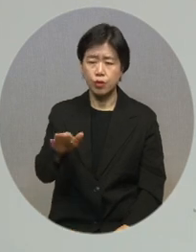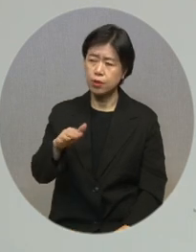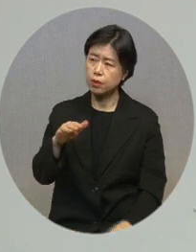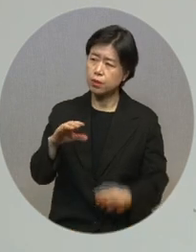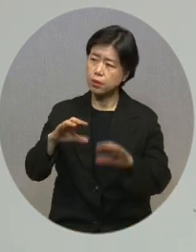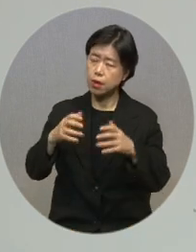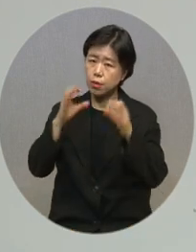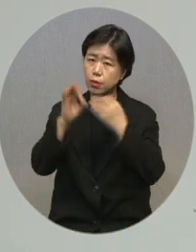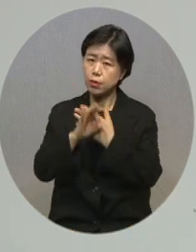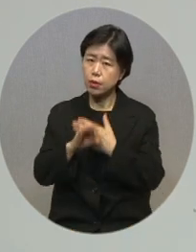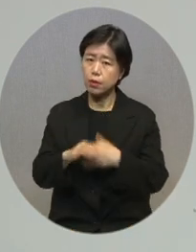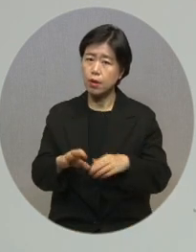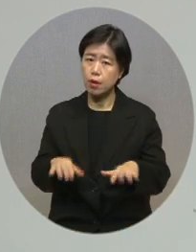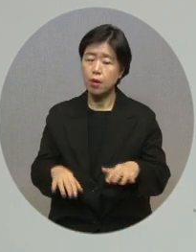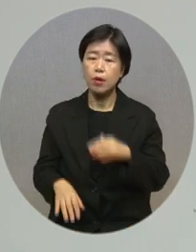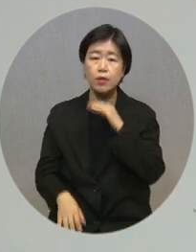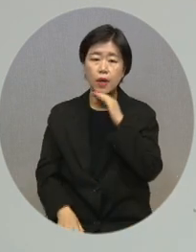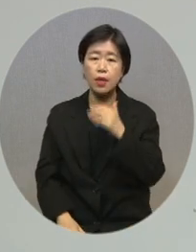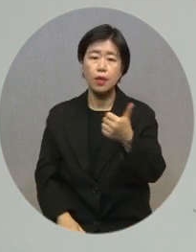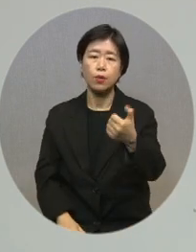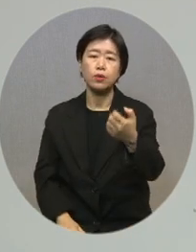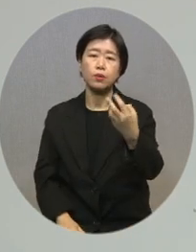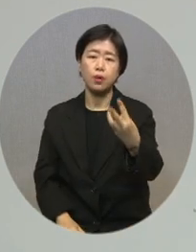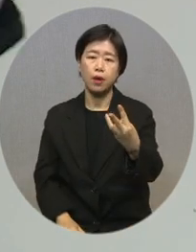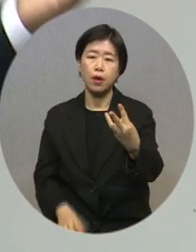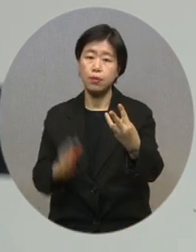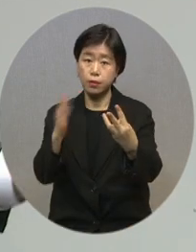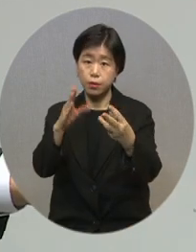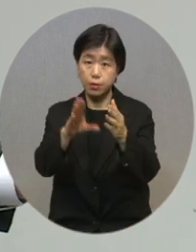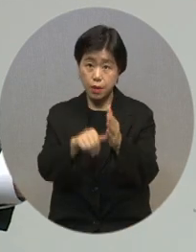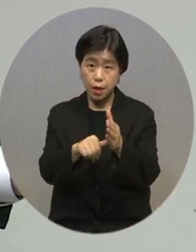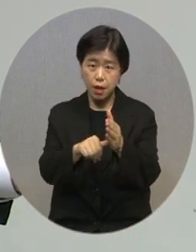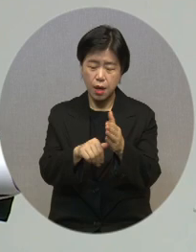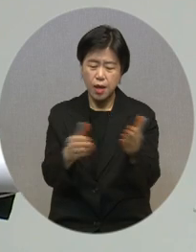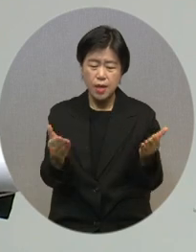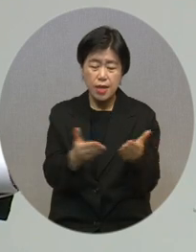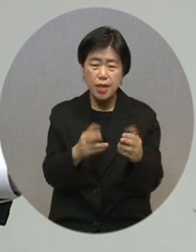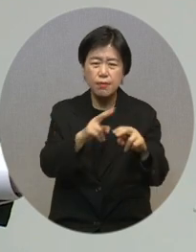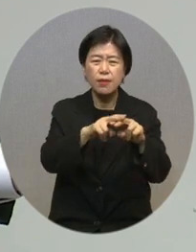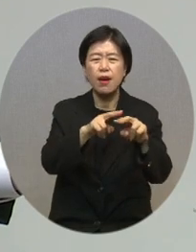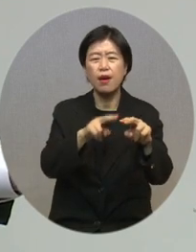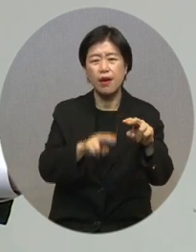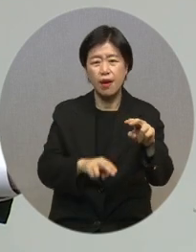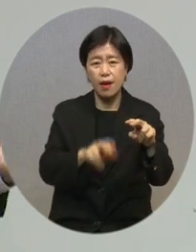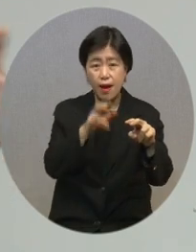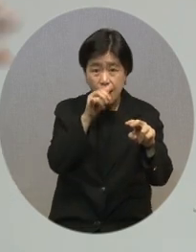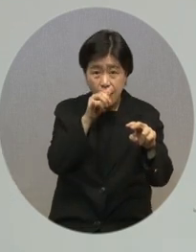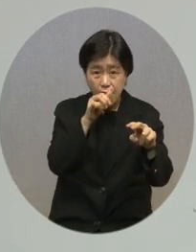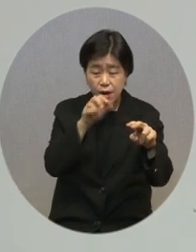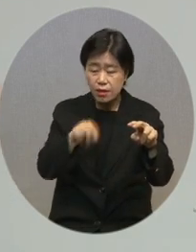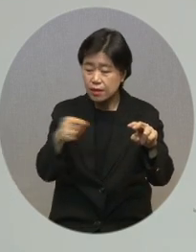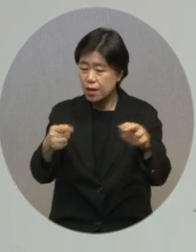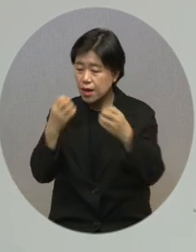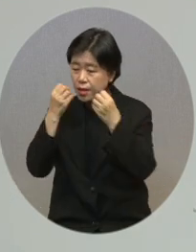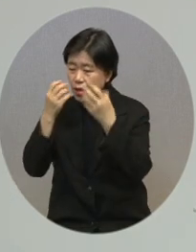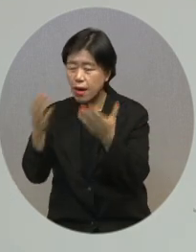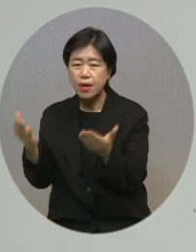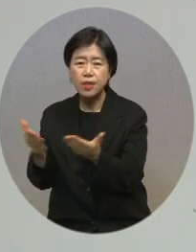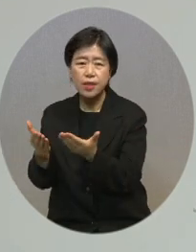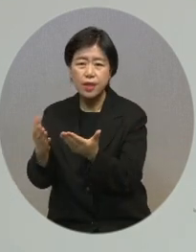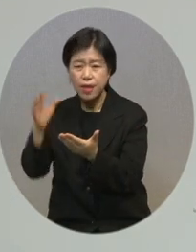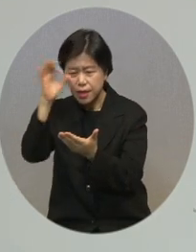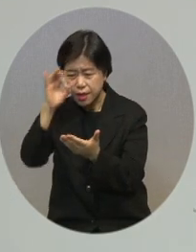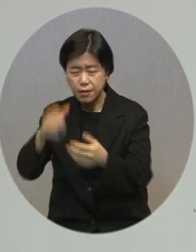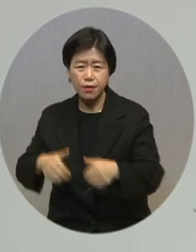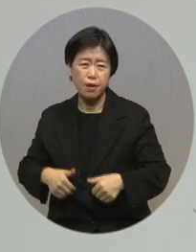53세 정도에서 1부 리그에서 이제 은퇴를 해서 2부 리그로 그 넘어가는데 인생 이모작이 그렇죠. 그 들어가는데 그 과정에서